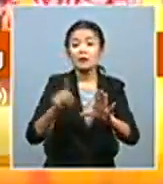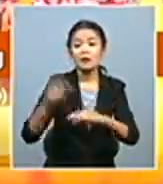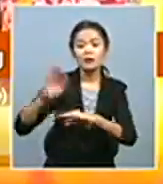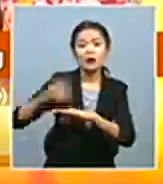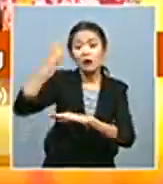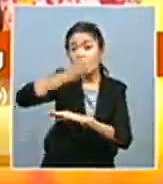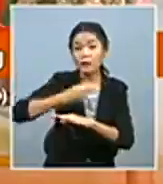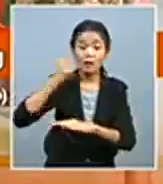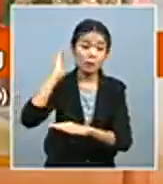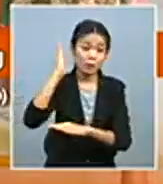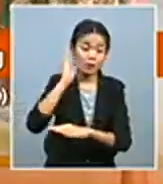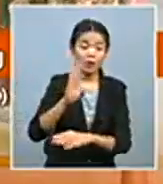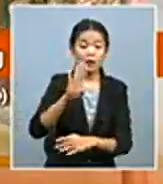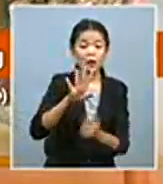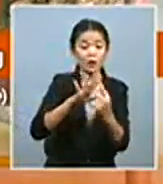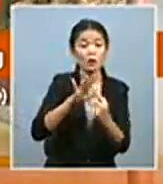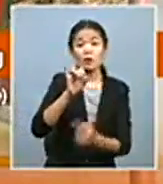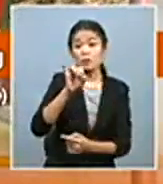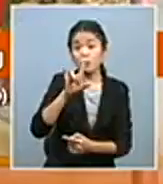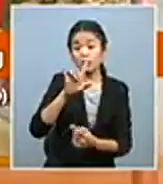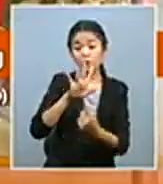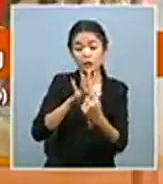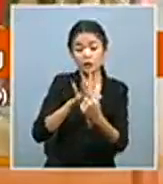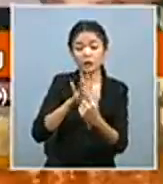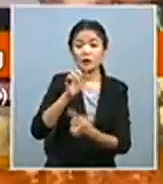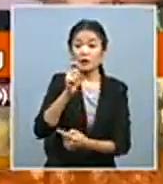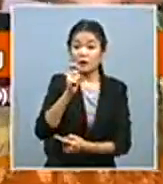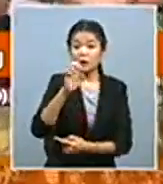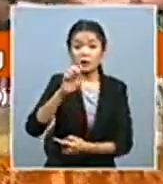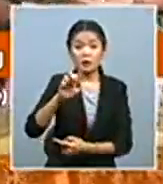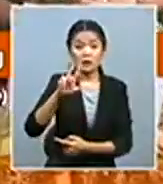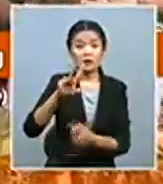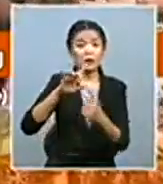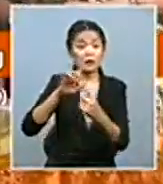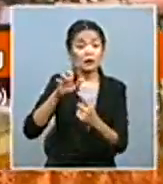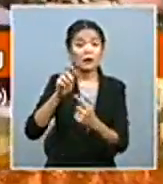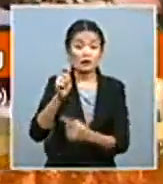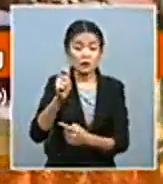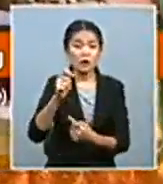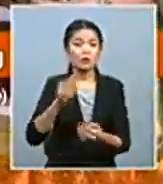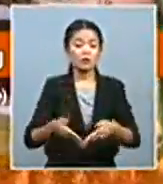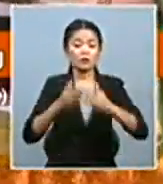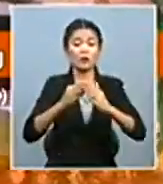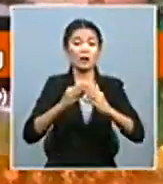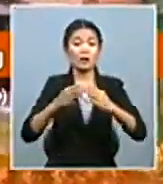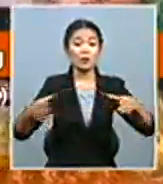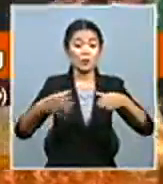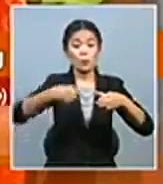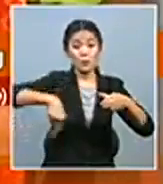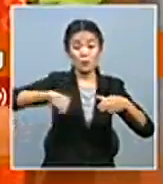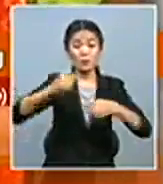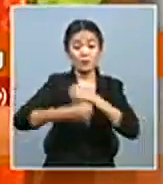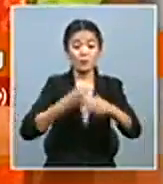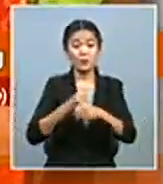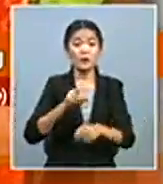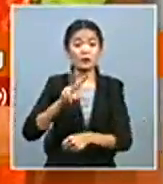ของนายบุญเอื้อประเสริฐสุวรรณตั้งแต่มีการก่อตั้งพรรคชาติไทยเมื่อปี2517ก็ได้รับการแต่งตั้งเป็นสมาชิกสภานิติบั